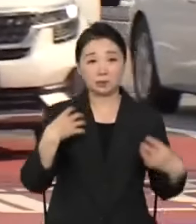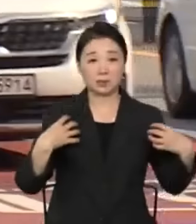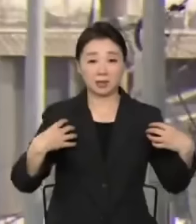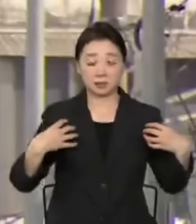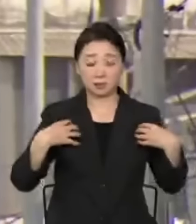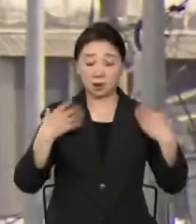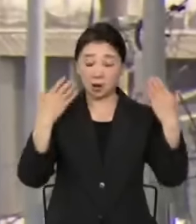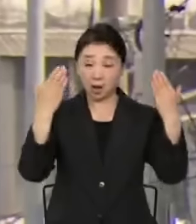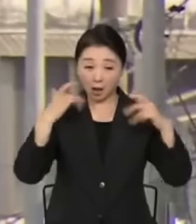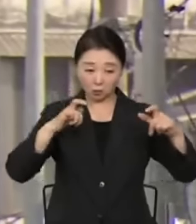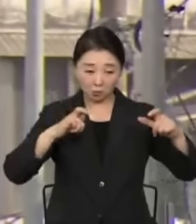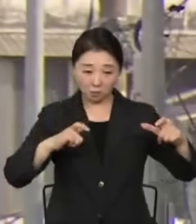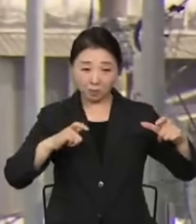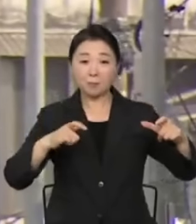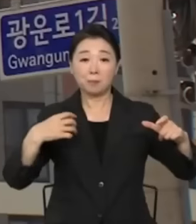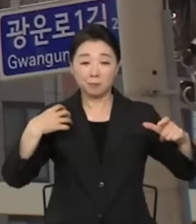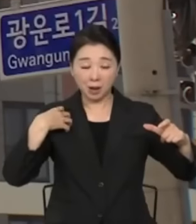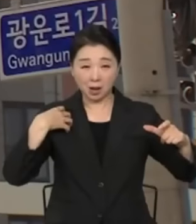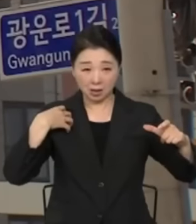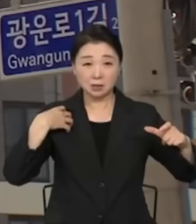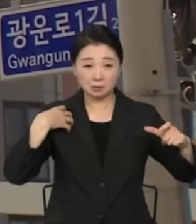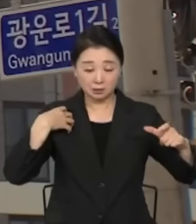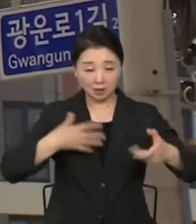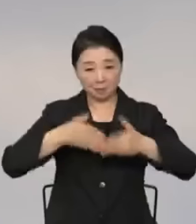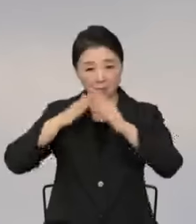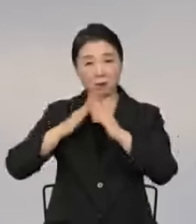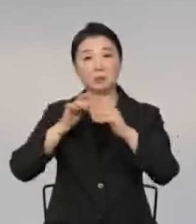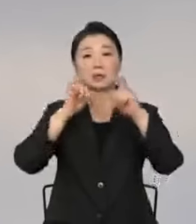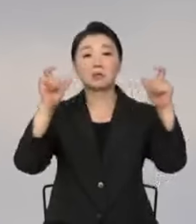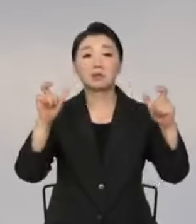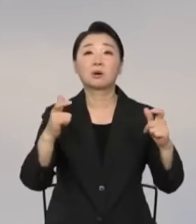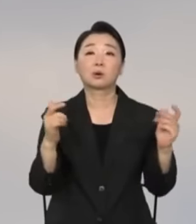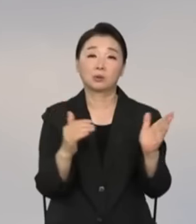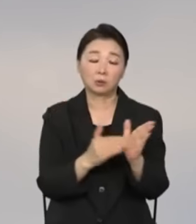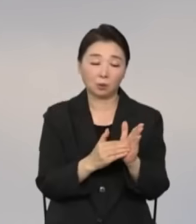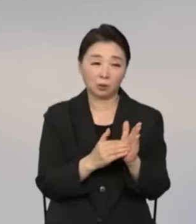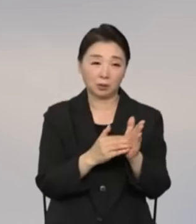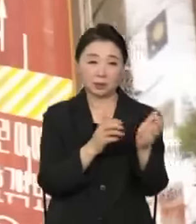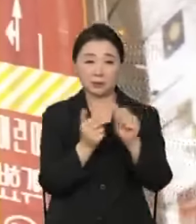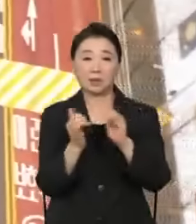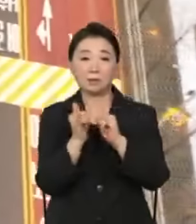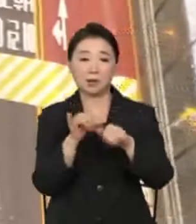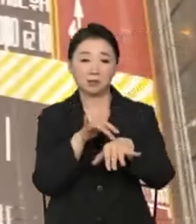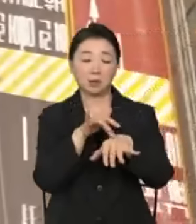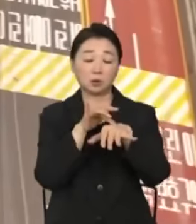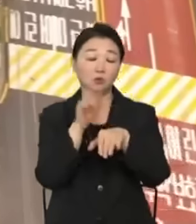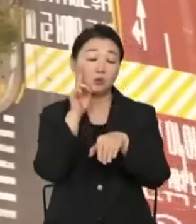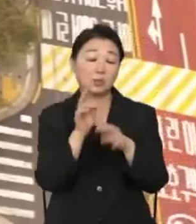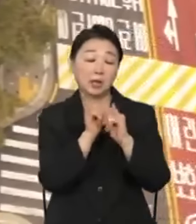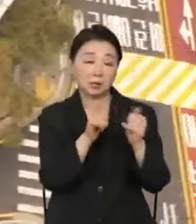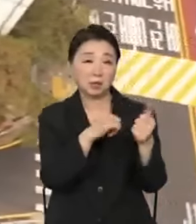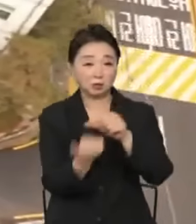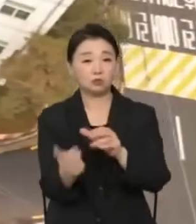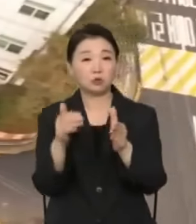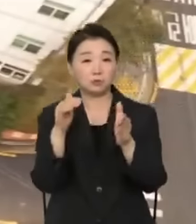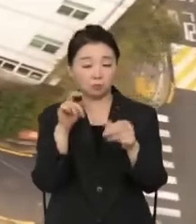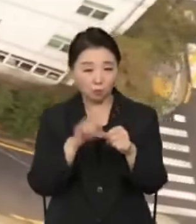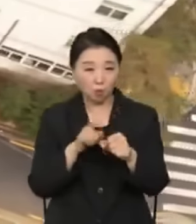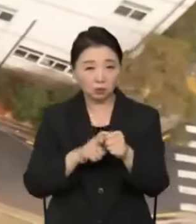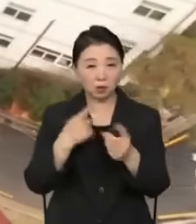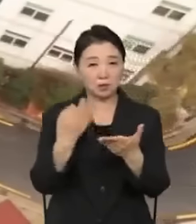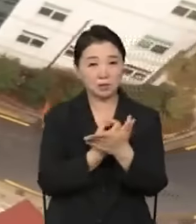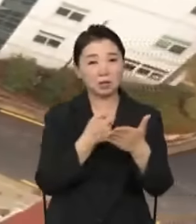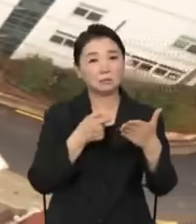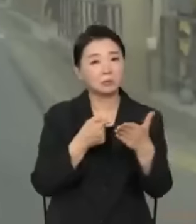스쿨존 의무설치법 제정에 따라 카메라 설치가 늘었다며 사망자, 중상자를 줄이기 위한 것이지 세금 때문은